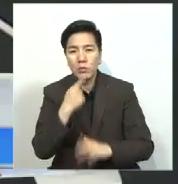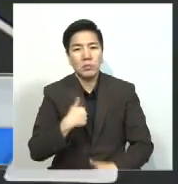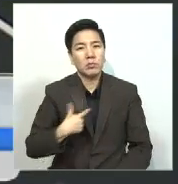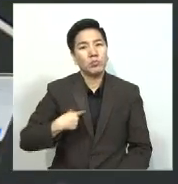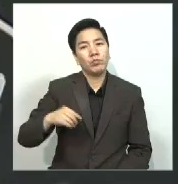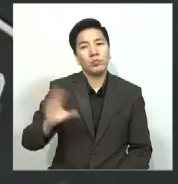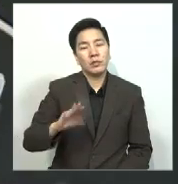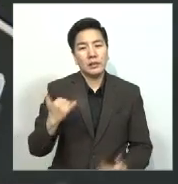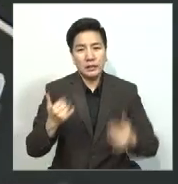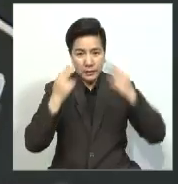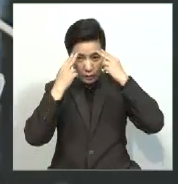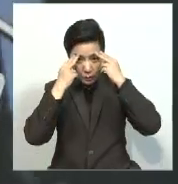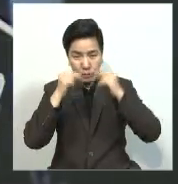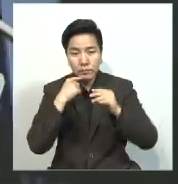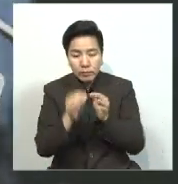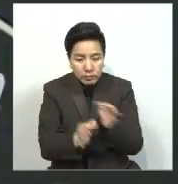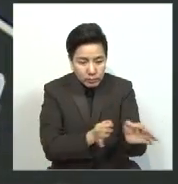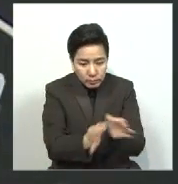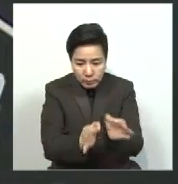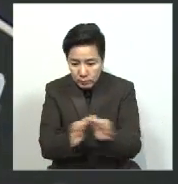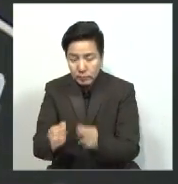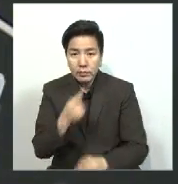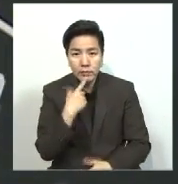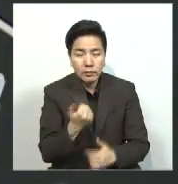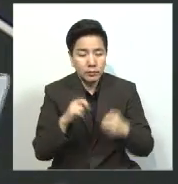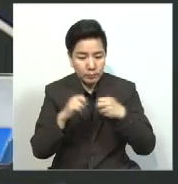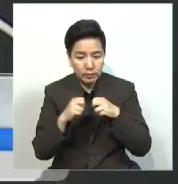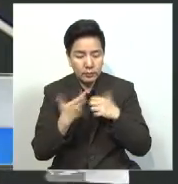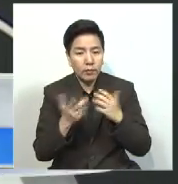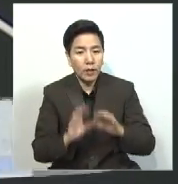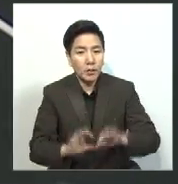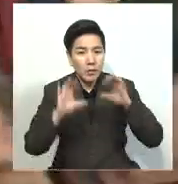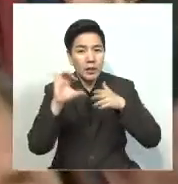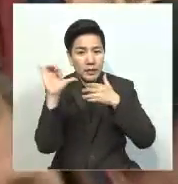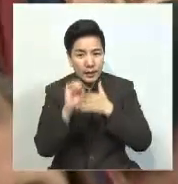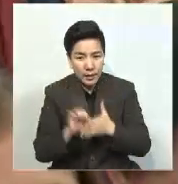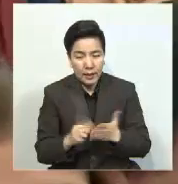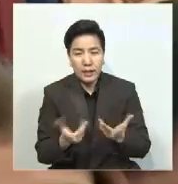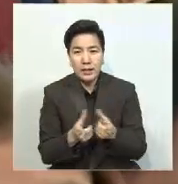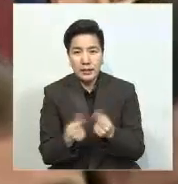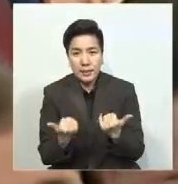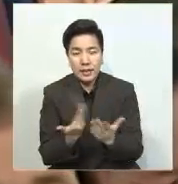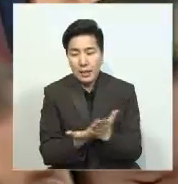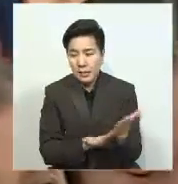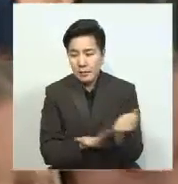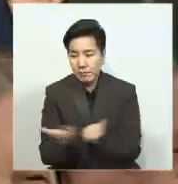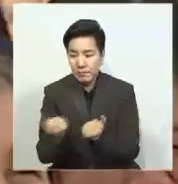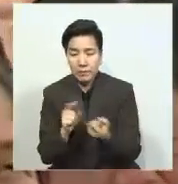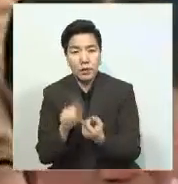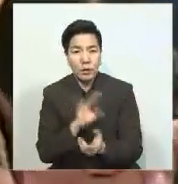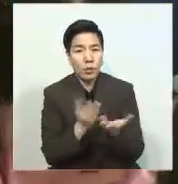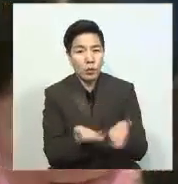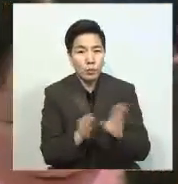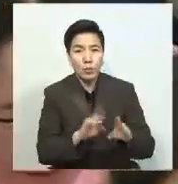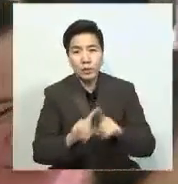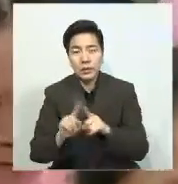อบหรอก แน่นอนค่ะนายกรัฐมนตรีก็ได้ชี้แจงนะคะไม่ว่าจะเป็นการแก้ไขปัญหาของรัฐบาลไม่ว่าจะเป็นเรื่องของหนี้สินภาคครัวเรือน